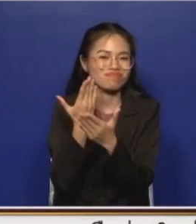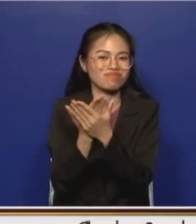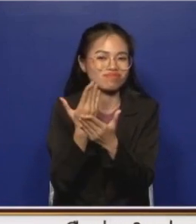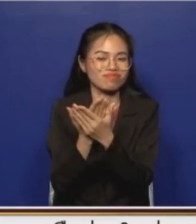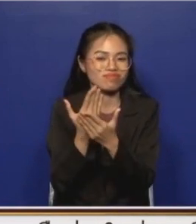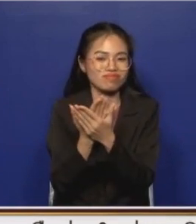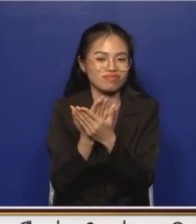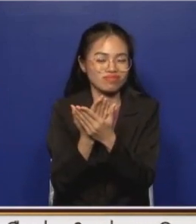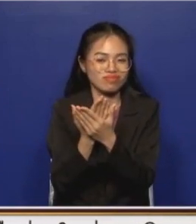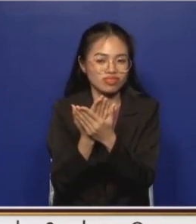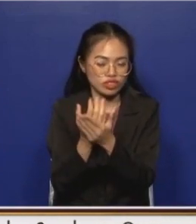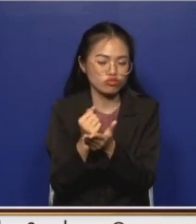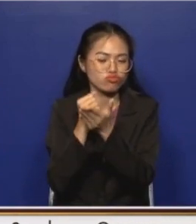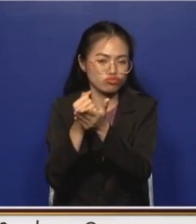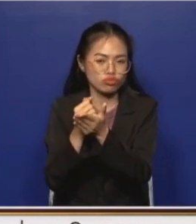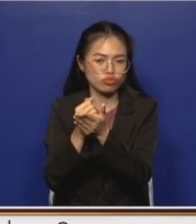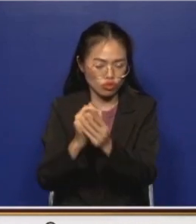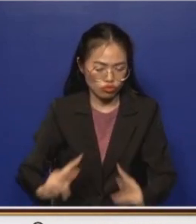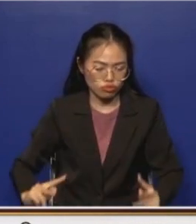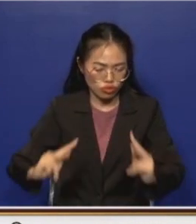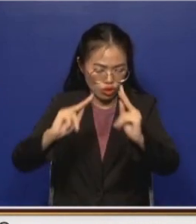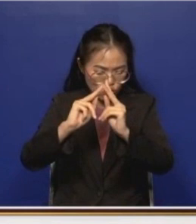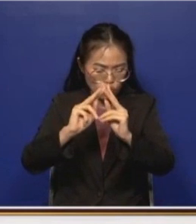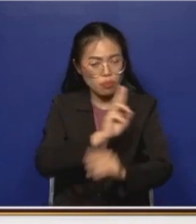อันนี้ผมขอโทษจริงๆที่ผมต้องพูดนะ